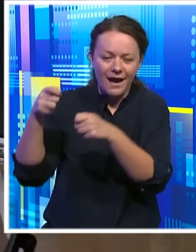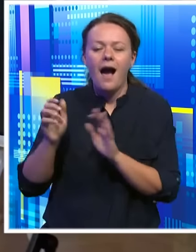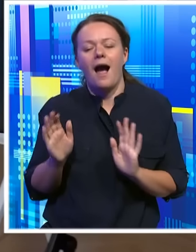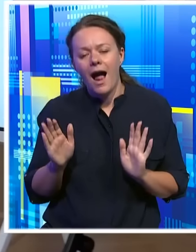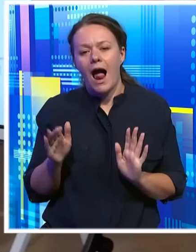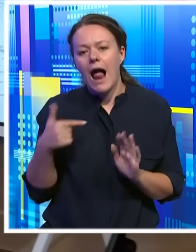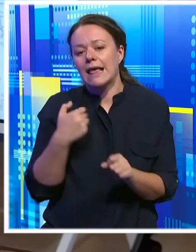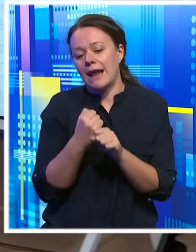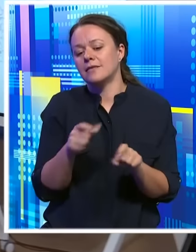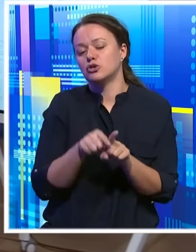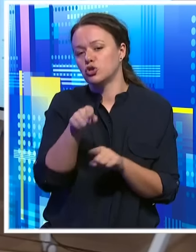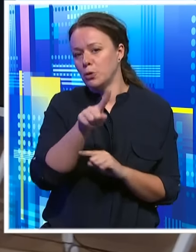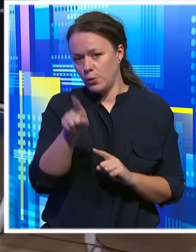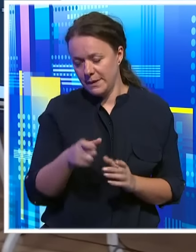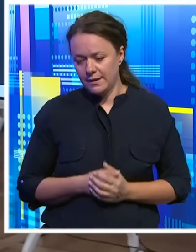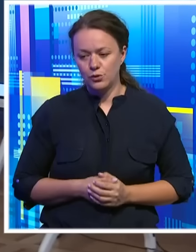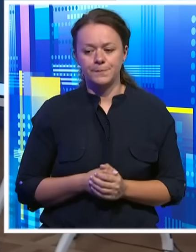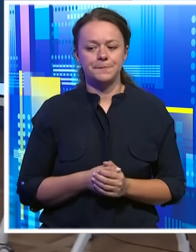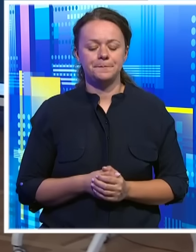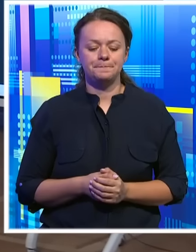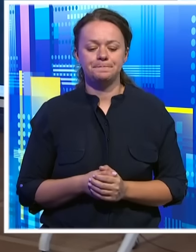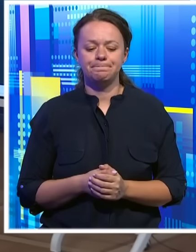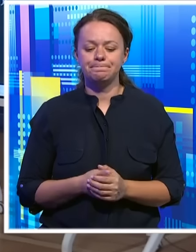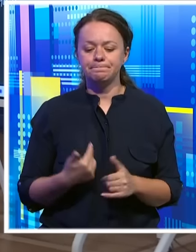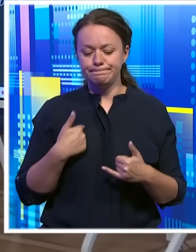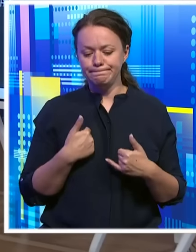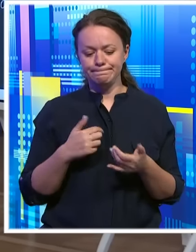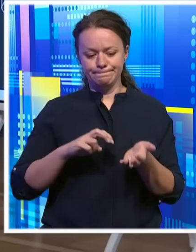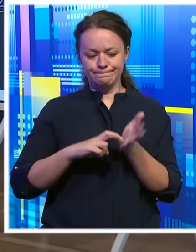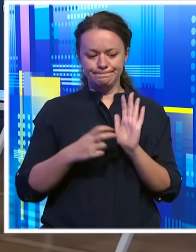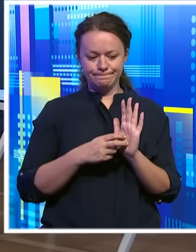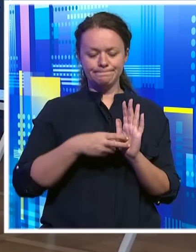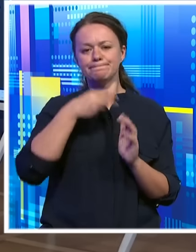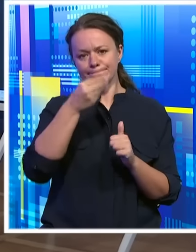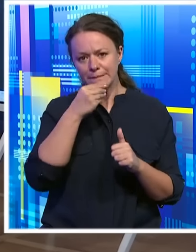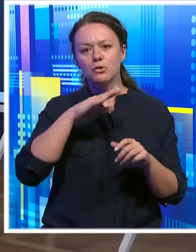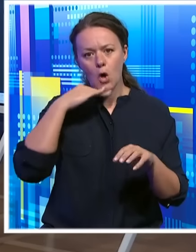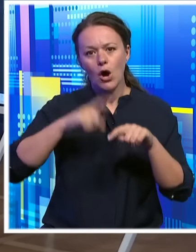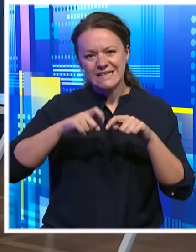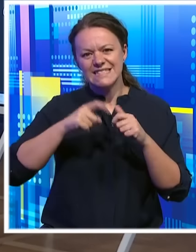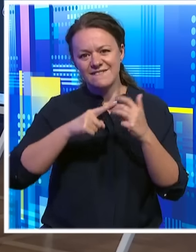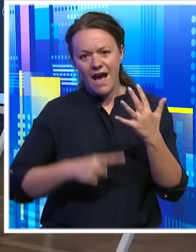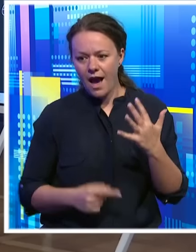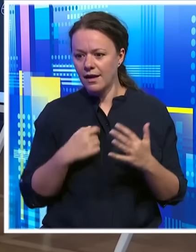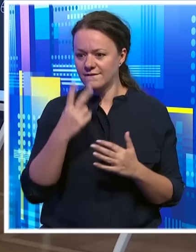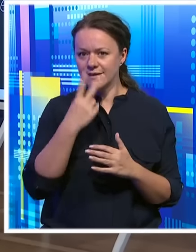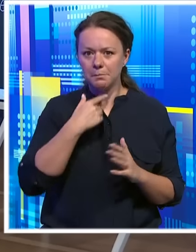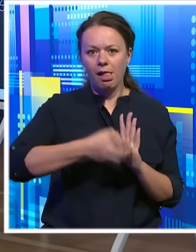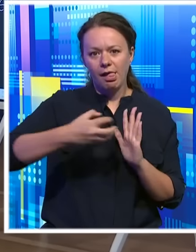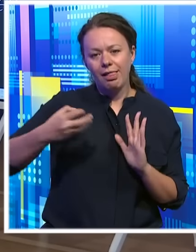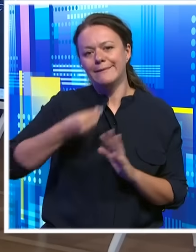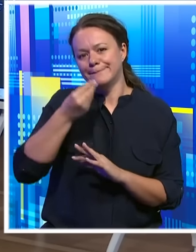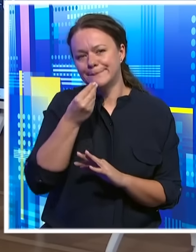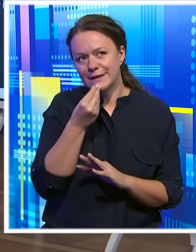i po tom pitanju. Ja sam planirao da vam govorim o još mnogim stvarima, ali vidim da sam mnogo duže govorio nego što sam